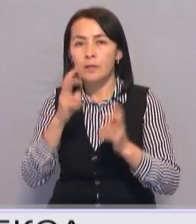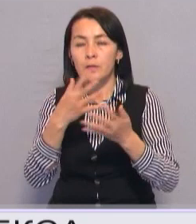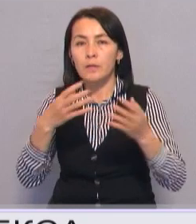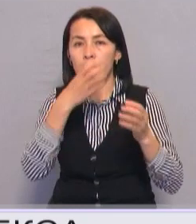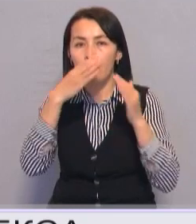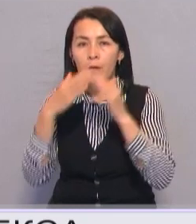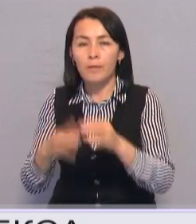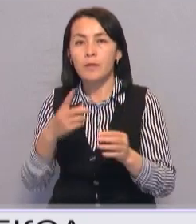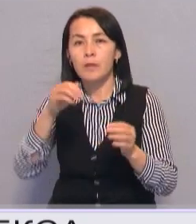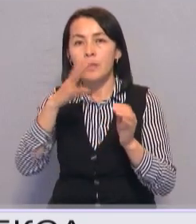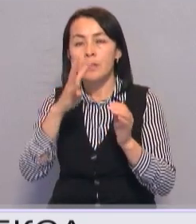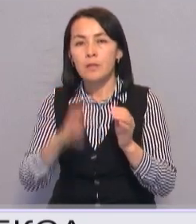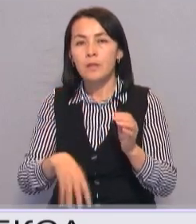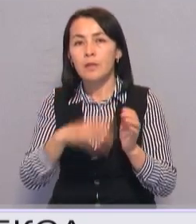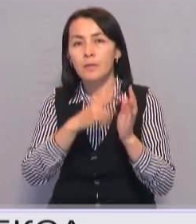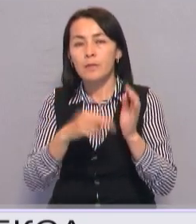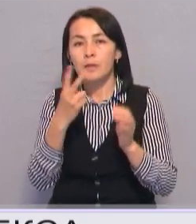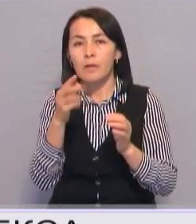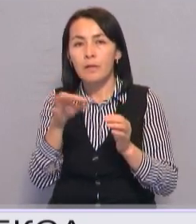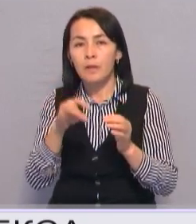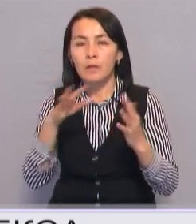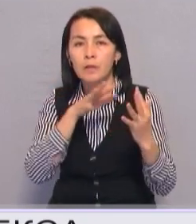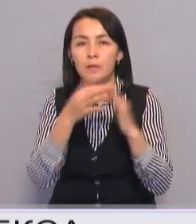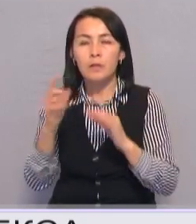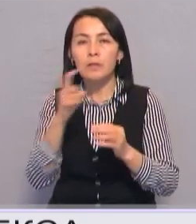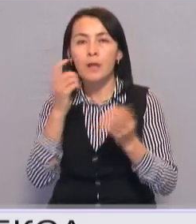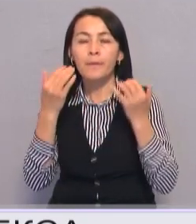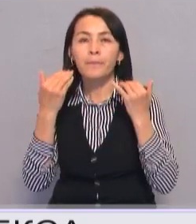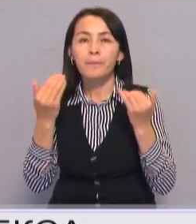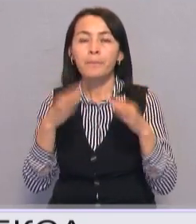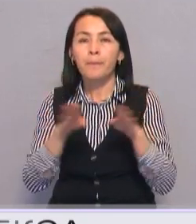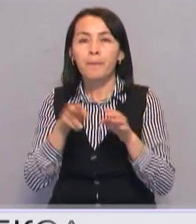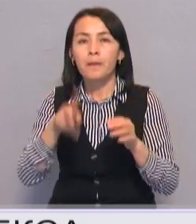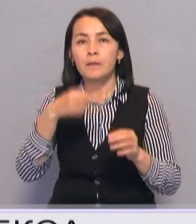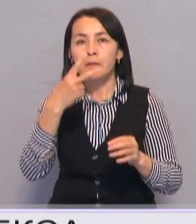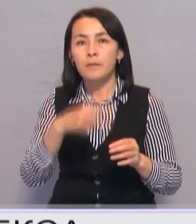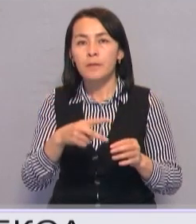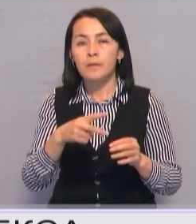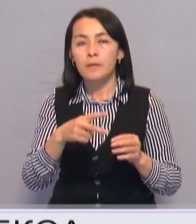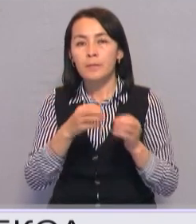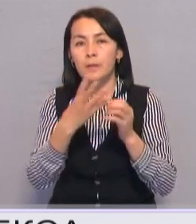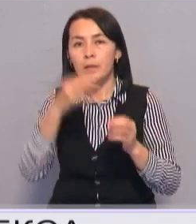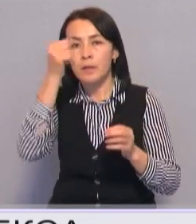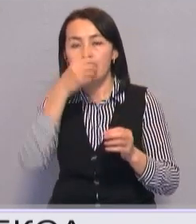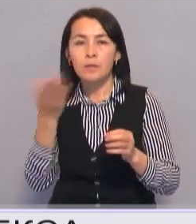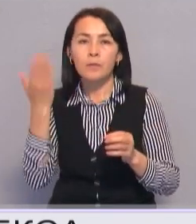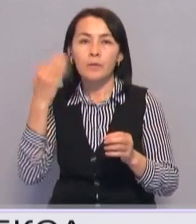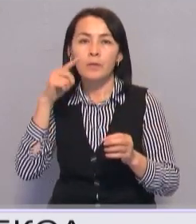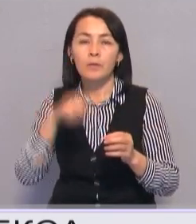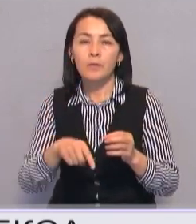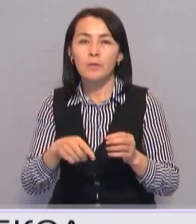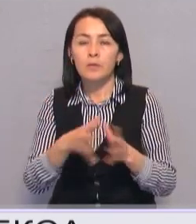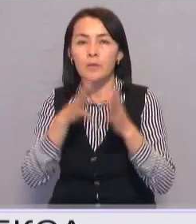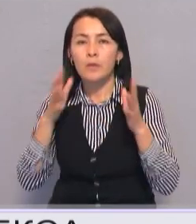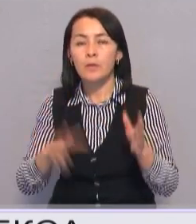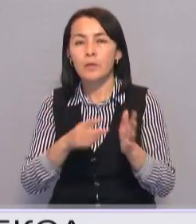теплицы. 1482 гектаров сельскохозяйственные. По сравнению с 2015 годом объем инвестиций в эту сферу